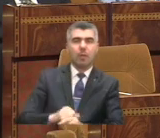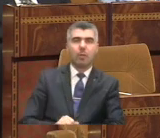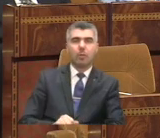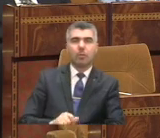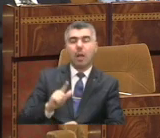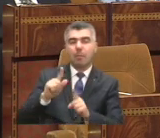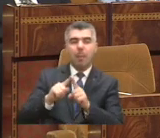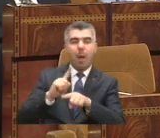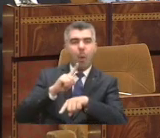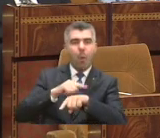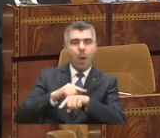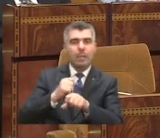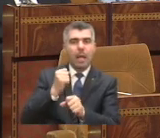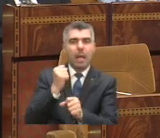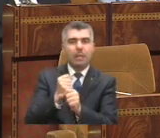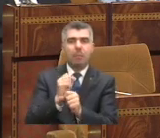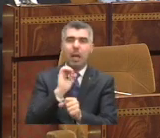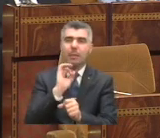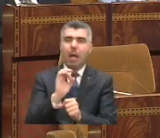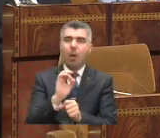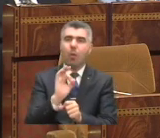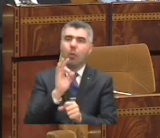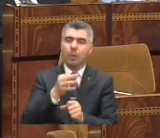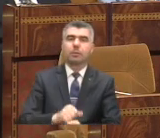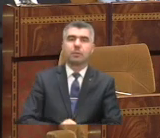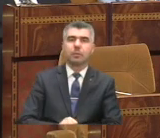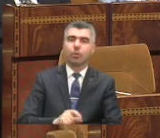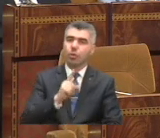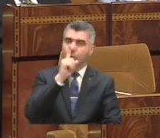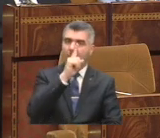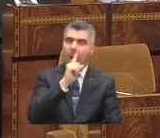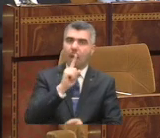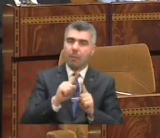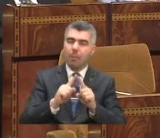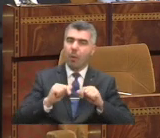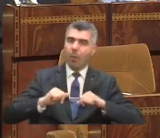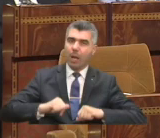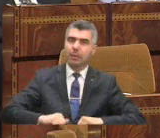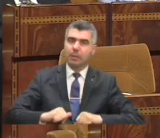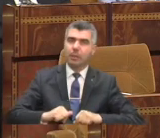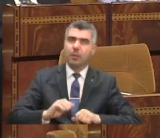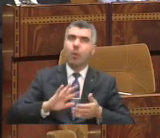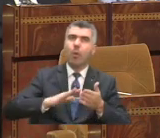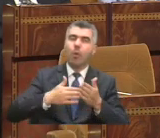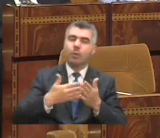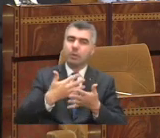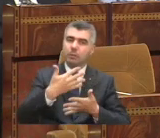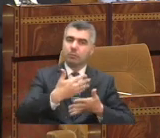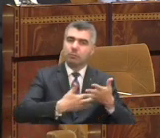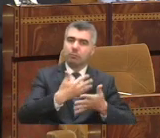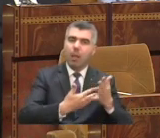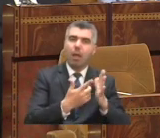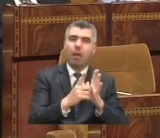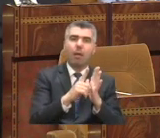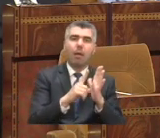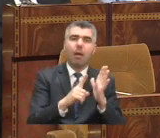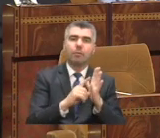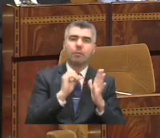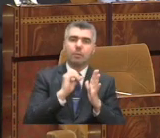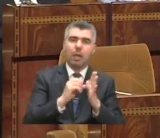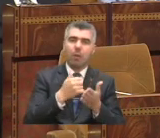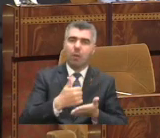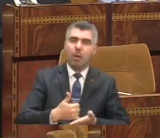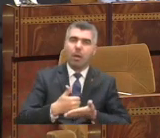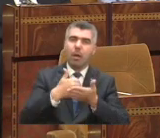أوقات وأنظمة عمل خاصة. نتمنى السيد الوزير أن تعملوا على تنفيذ كل ما نصت عليه القوانين المحفزة للأطر